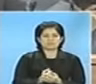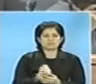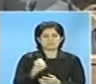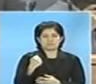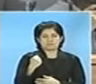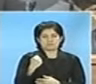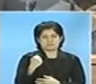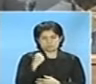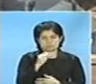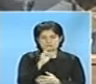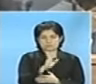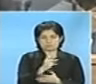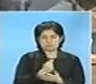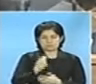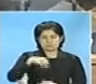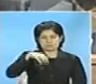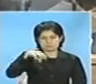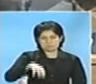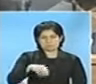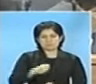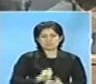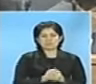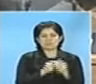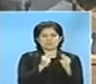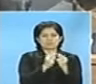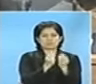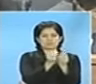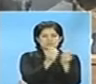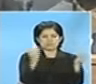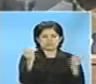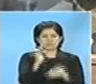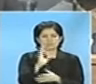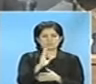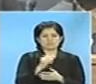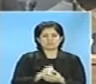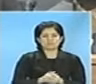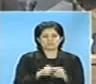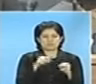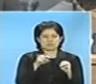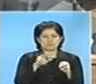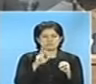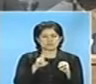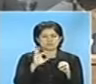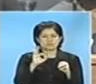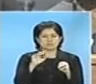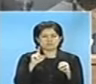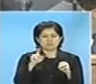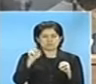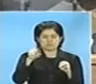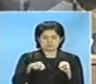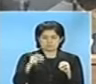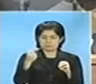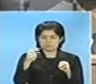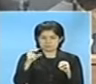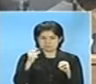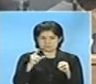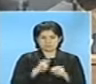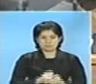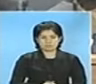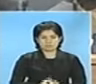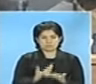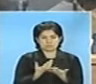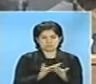ญไม่ทั้งนี้ในมาตรา 291/11 กำหนดว่าการวินิจฉัยร่างรัฐธรรมนู